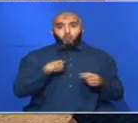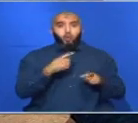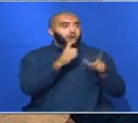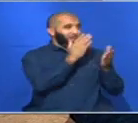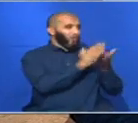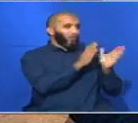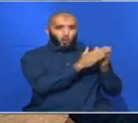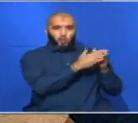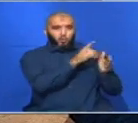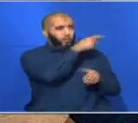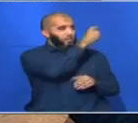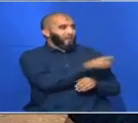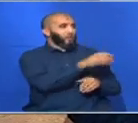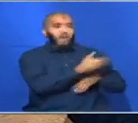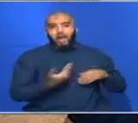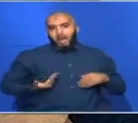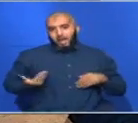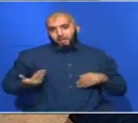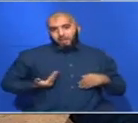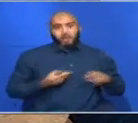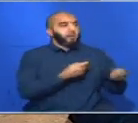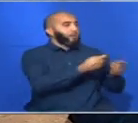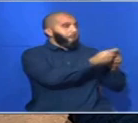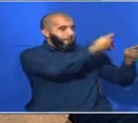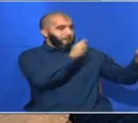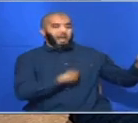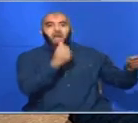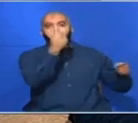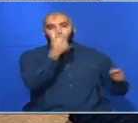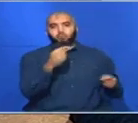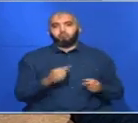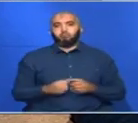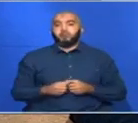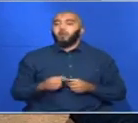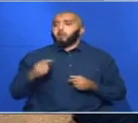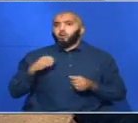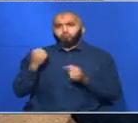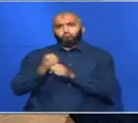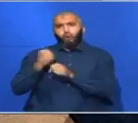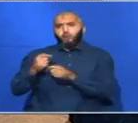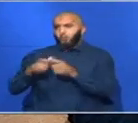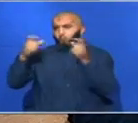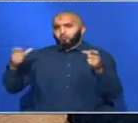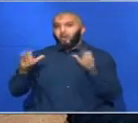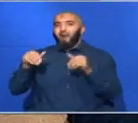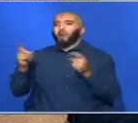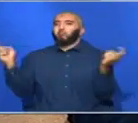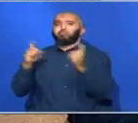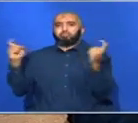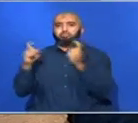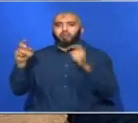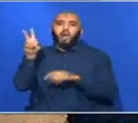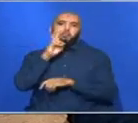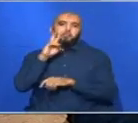حدث سوء تفاهم بين الشريكين فانسحب محمد من هذه الشركه واتفق على ان